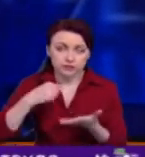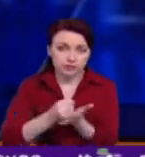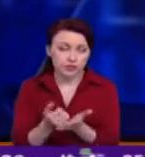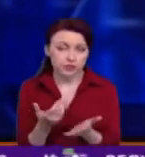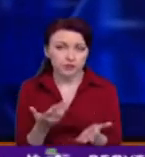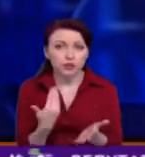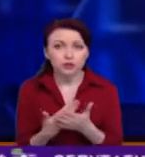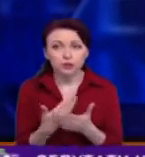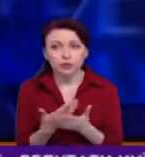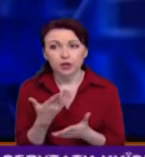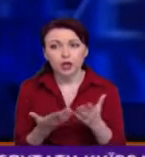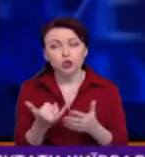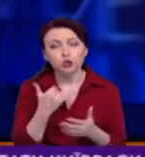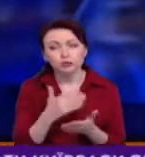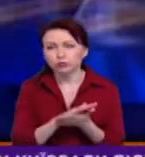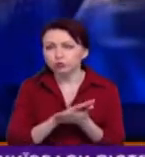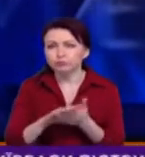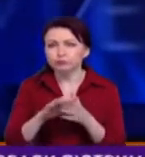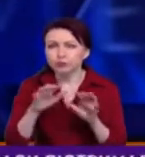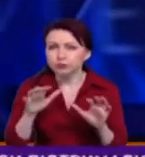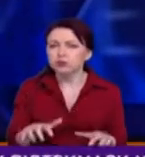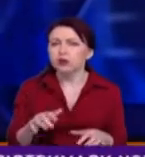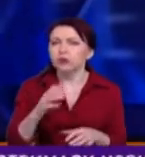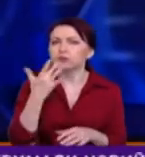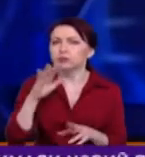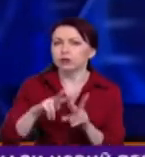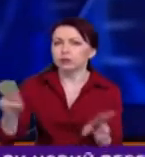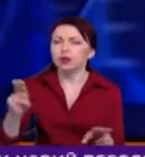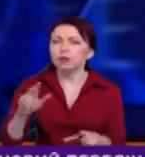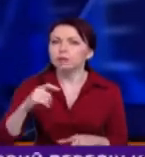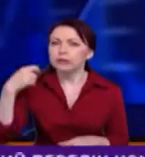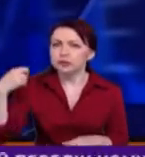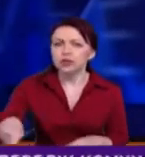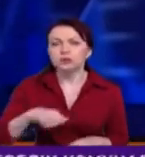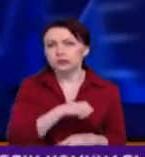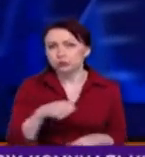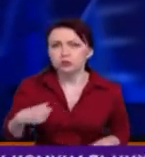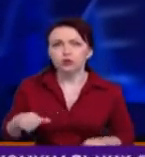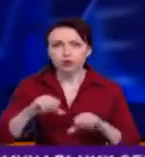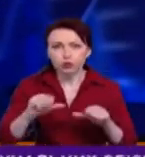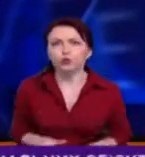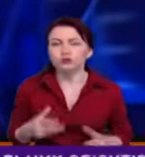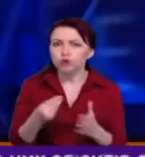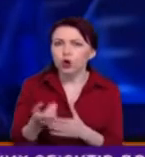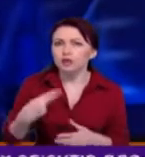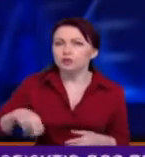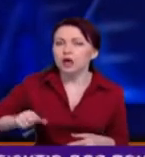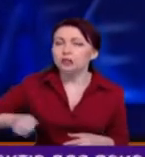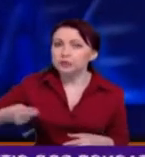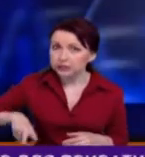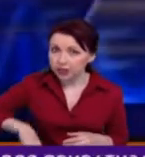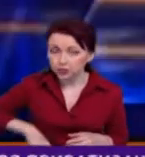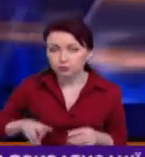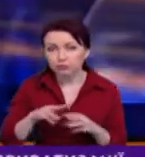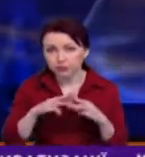наприклад, чистою президентською формою державного управління, як у Сполучених Штатах Америки, там президент самостійно формує свою адміністрацію. І,